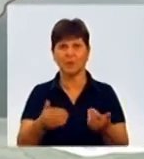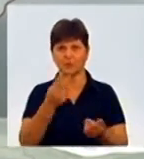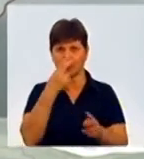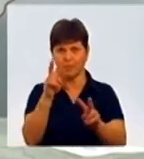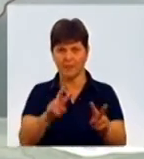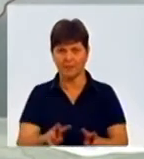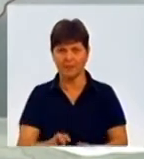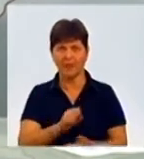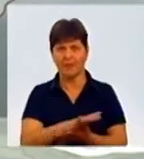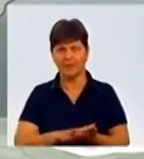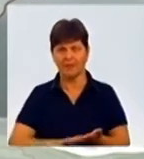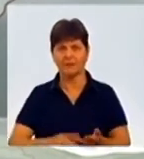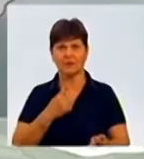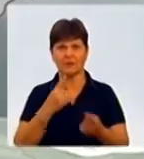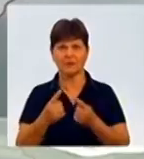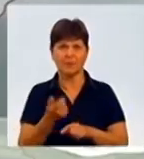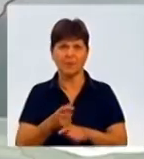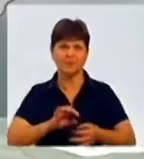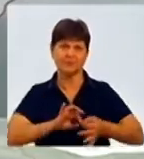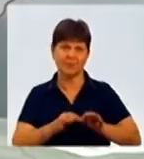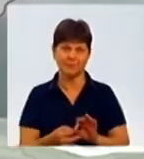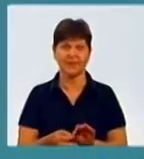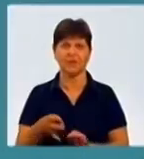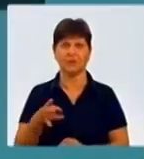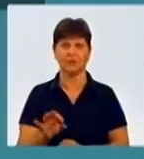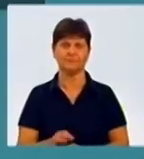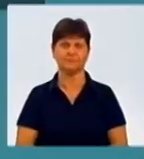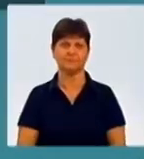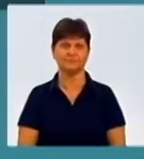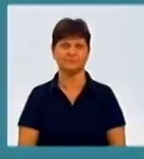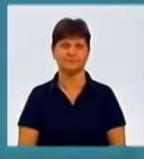далі продовжимо розмову більш предметно.